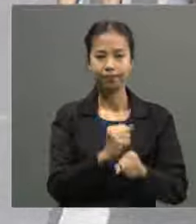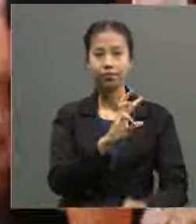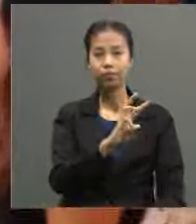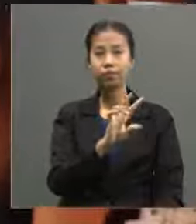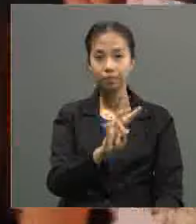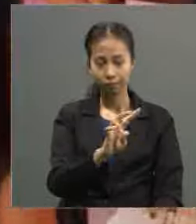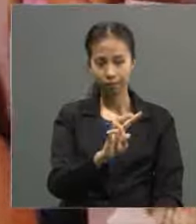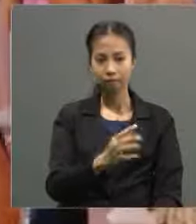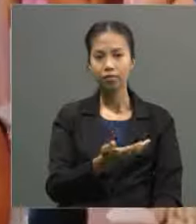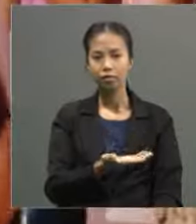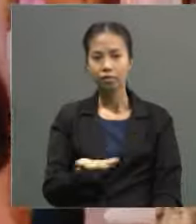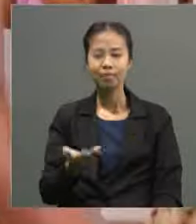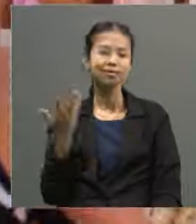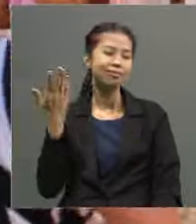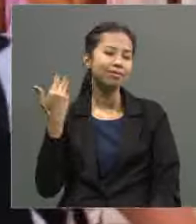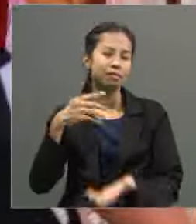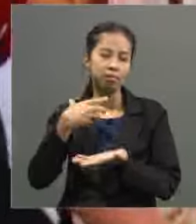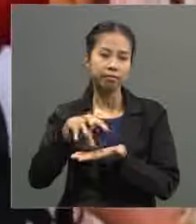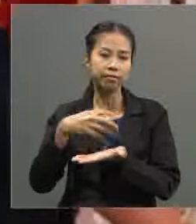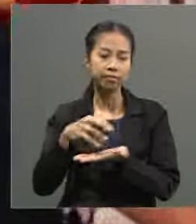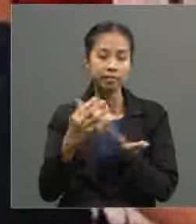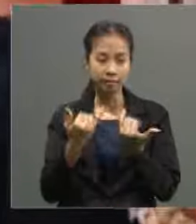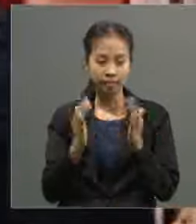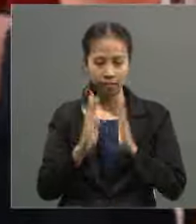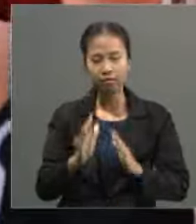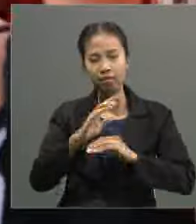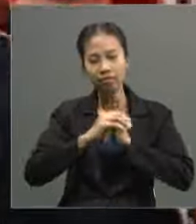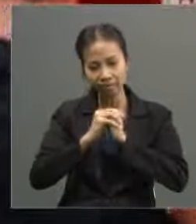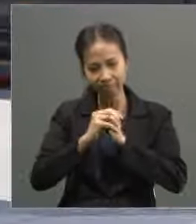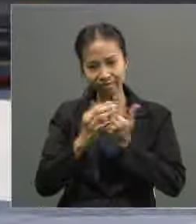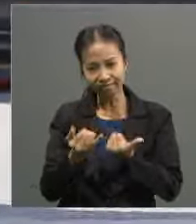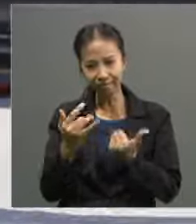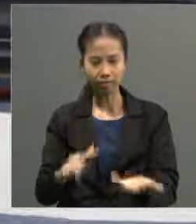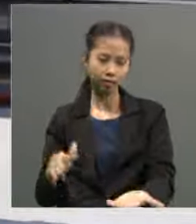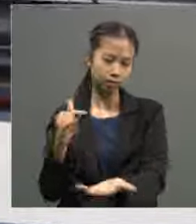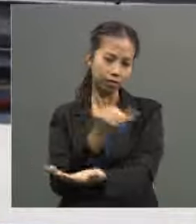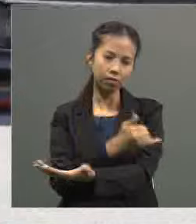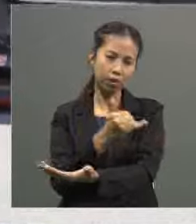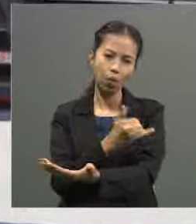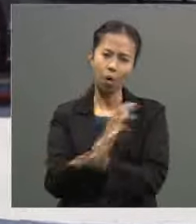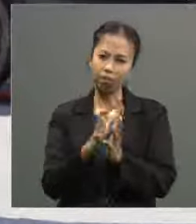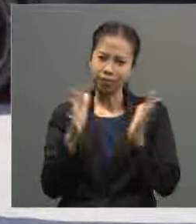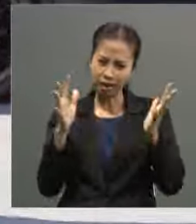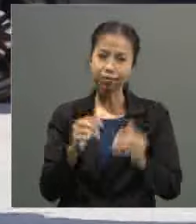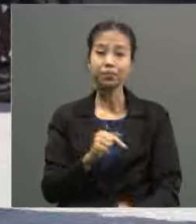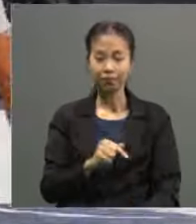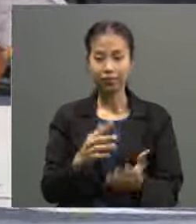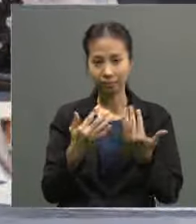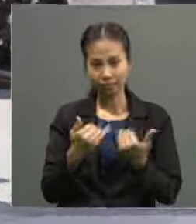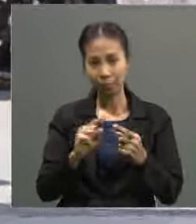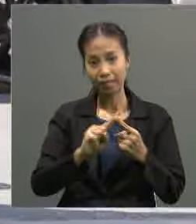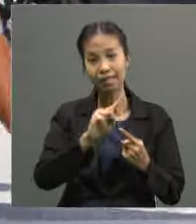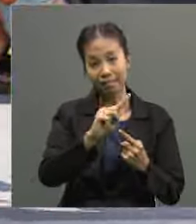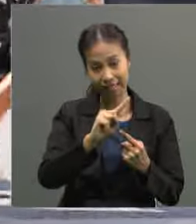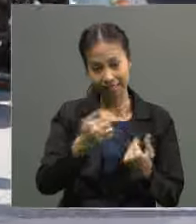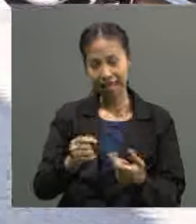คะอย่างที่เรารายงานไปอ่ะนะคะว่านักท่องเที่ยวจีนเนี่ยเข้ามาในจังหวัดภูเก็ตเพิ่มขึ้นเป็นอันดับ 1แล้วก็แซงหน้านักท่องเที่ยว